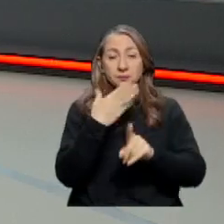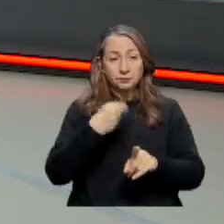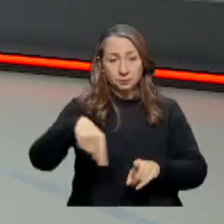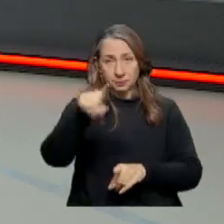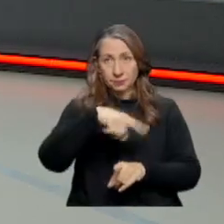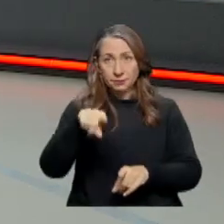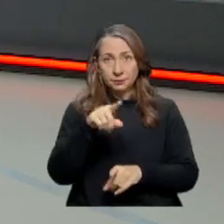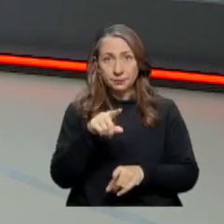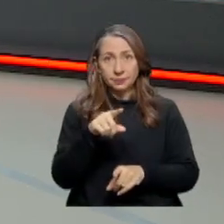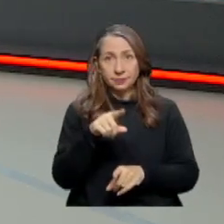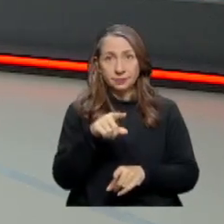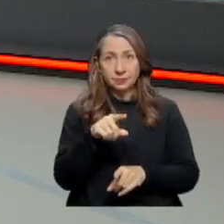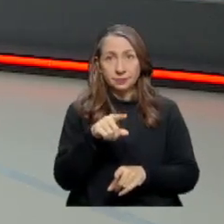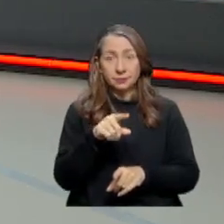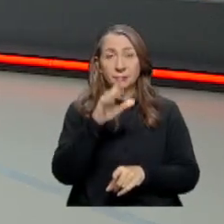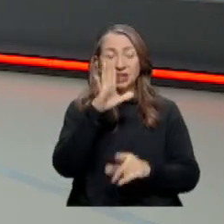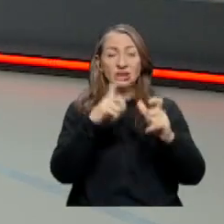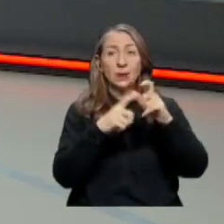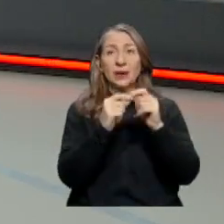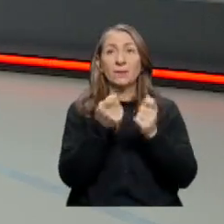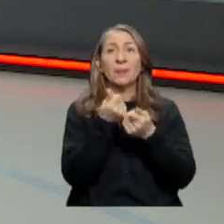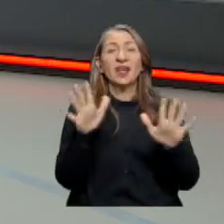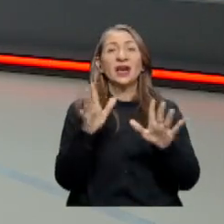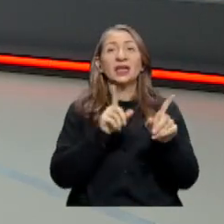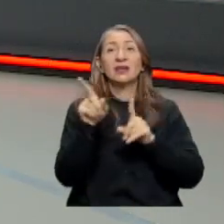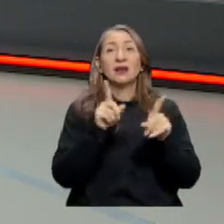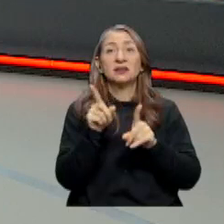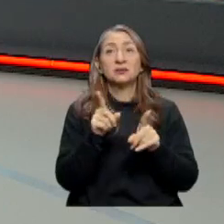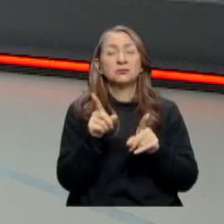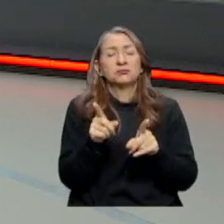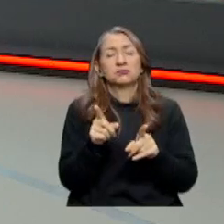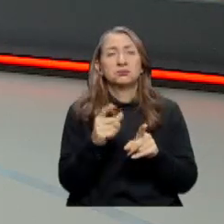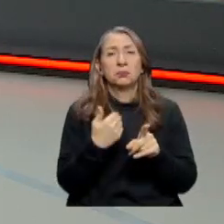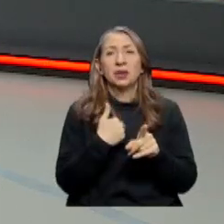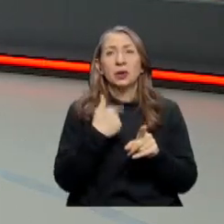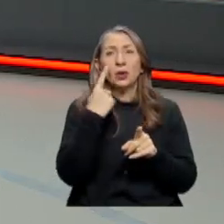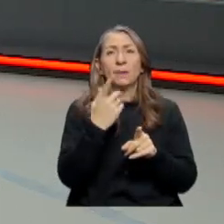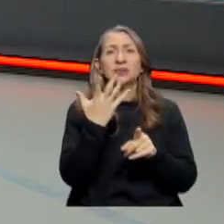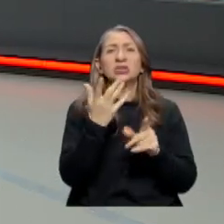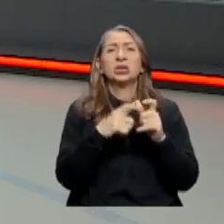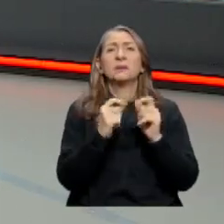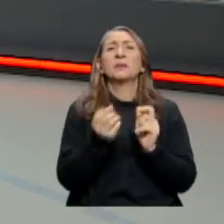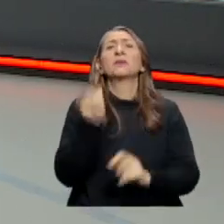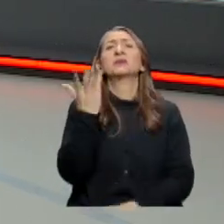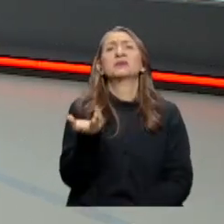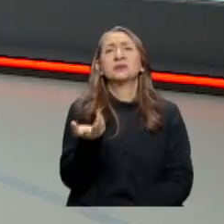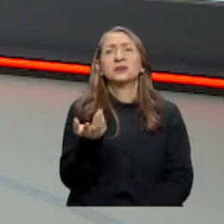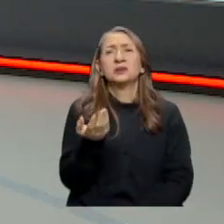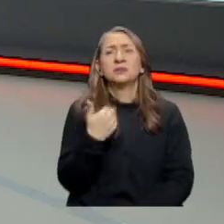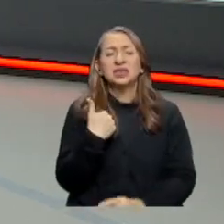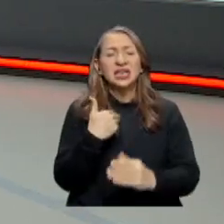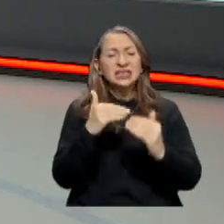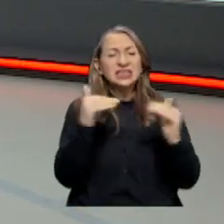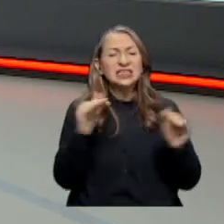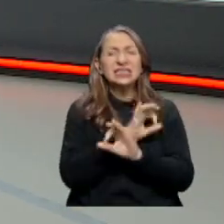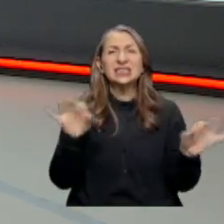gençlere 5 GB bedava internet. Ya bana kalırsa 5 GB yetmez. Bence sınırsız